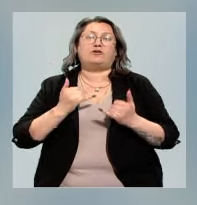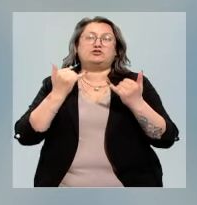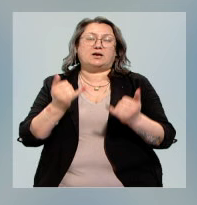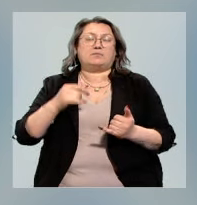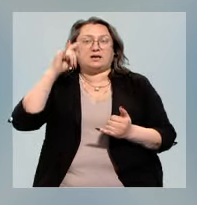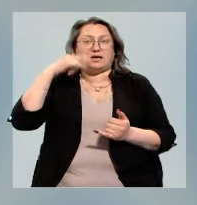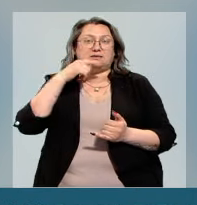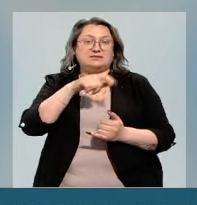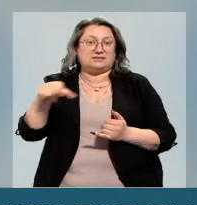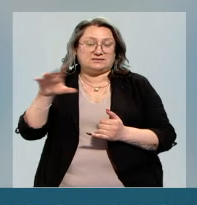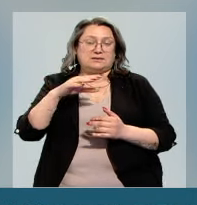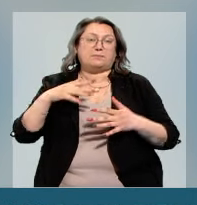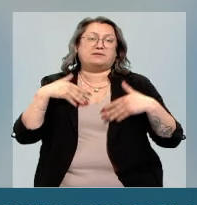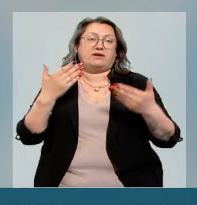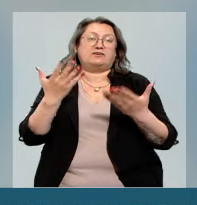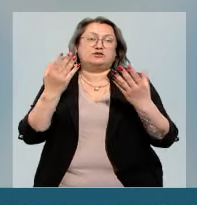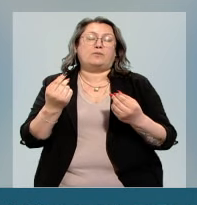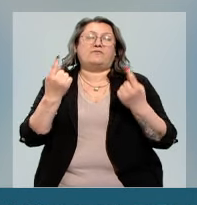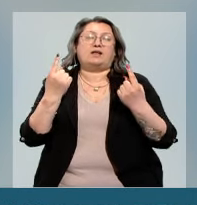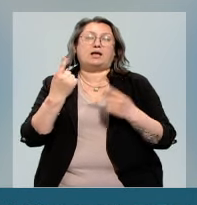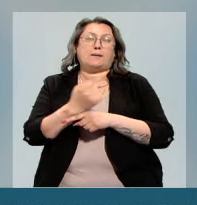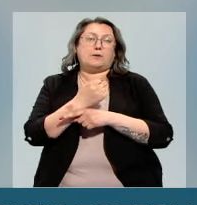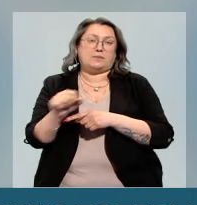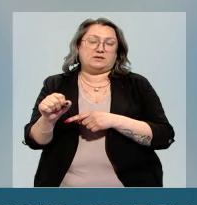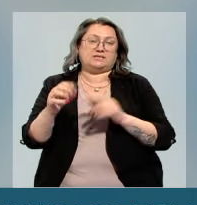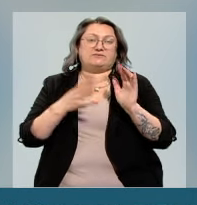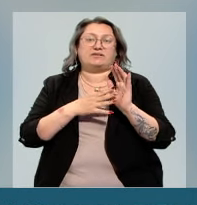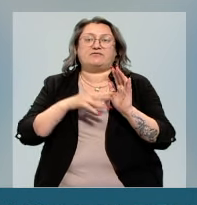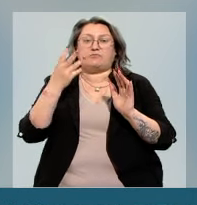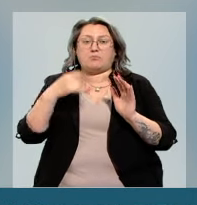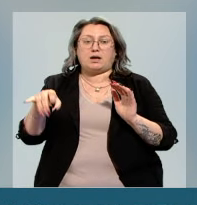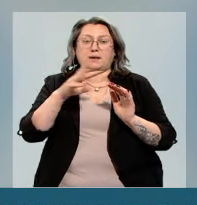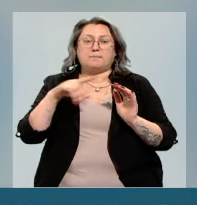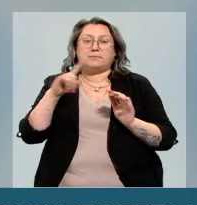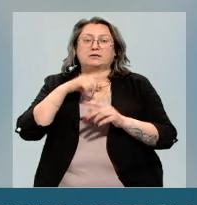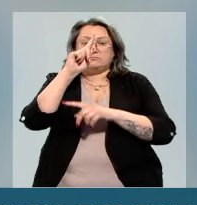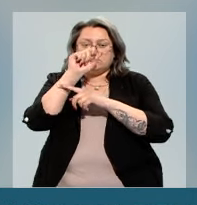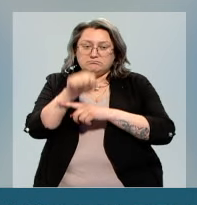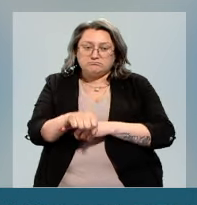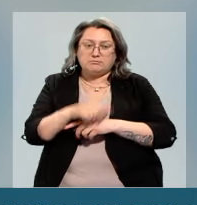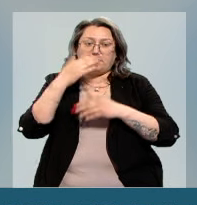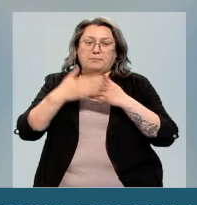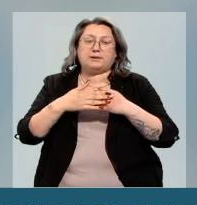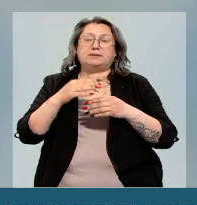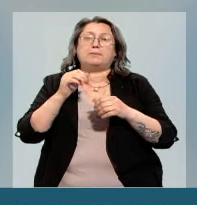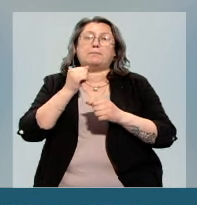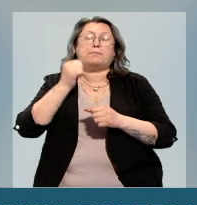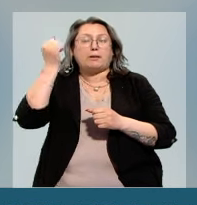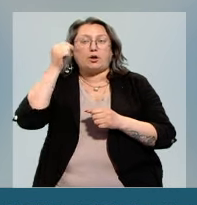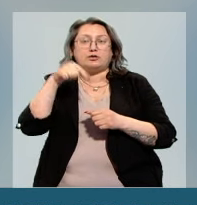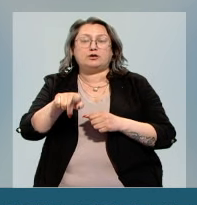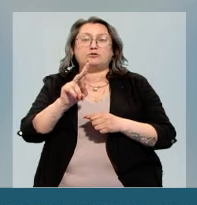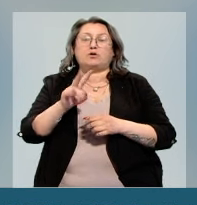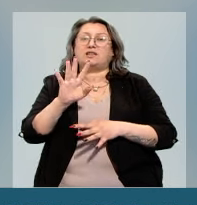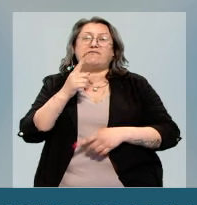Уважаемые соотечественники, поздравляю вас с Днем Великой Победы. 9 мая мы склоняем голову перед памятью о тех, кто не